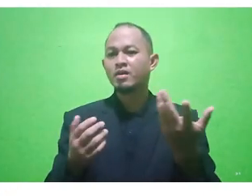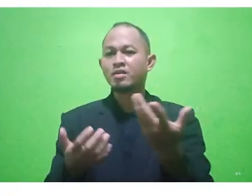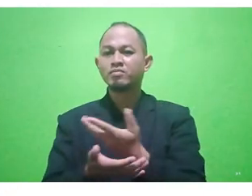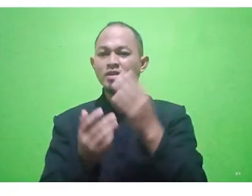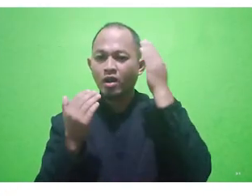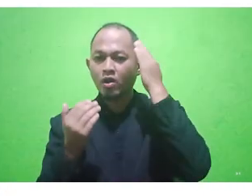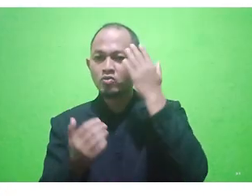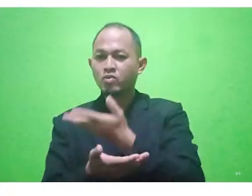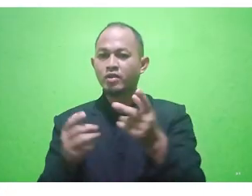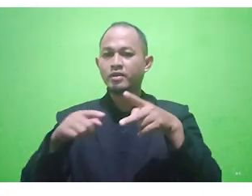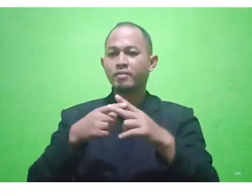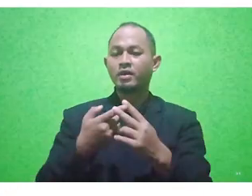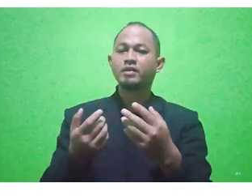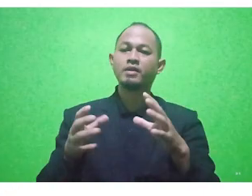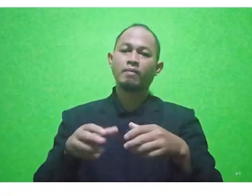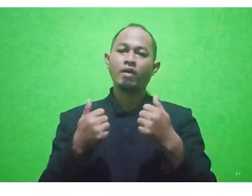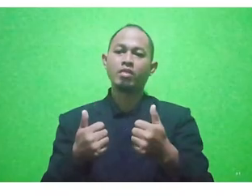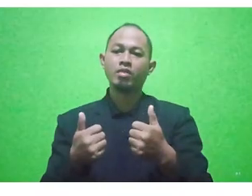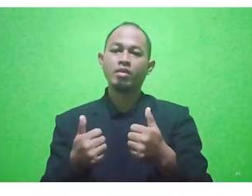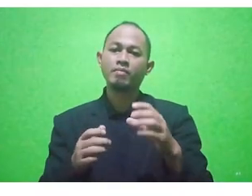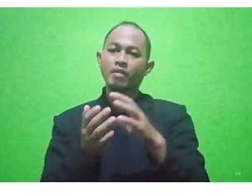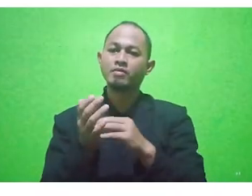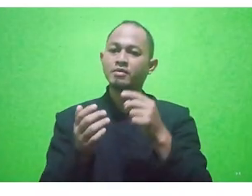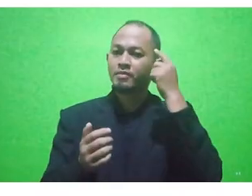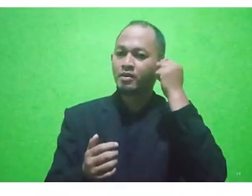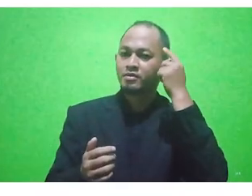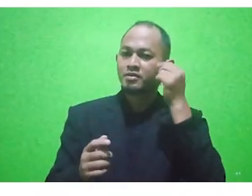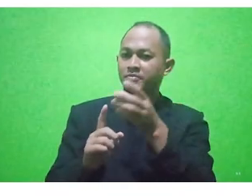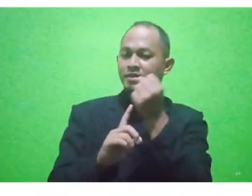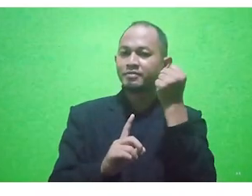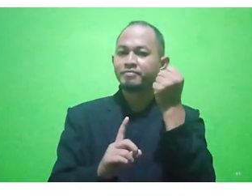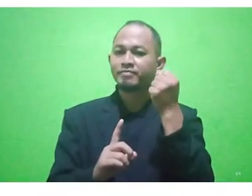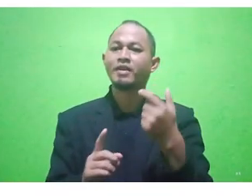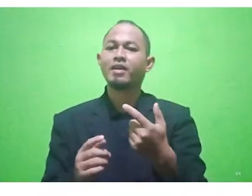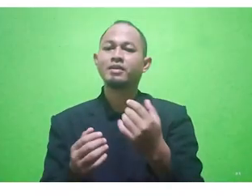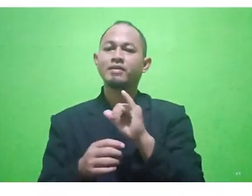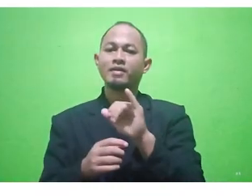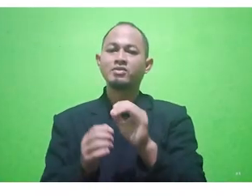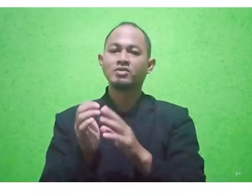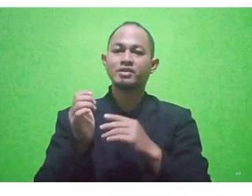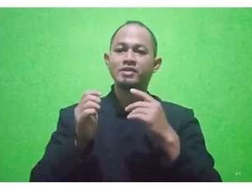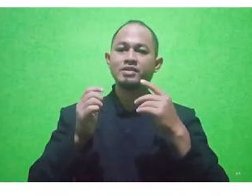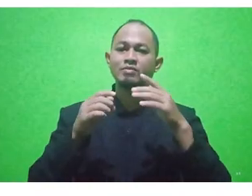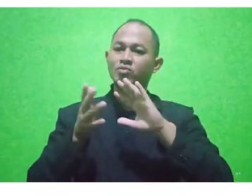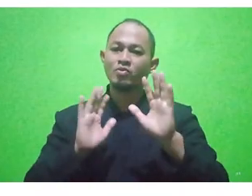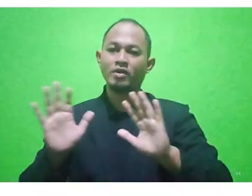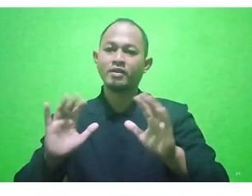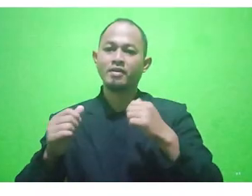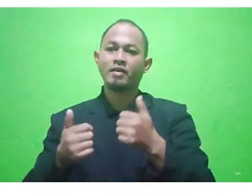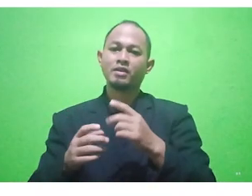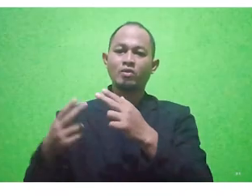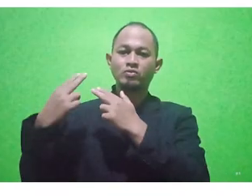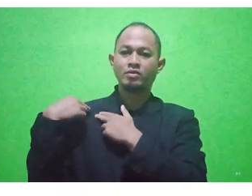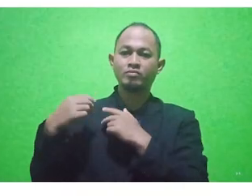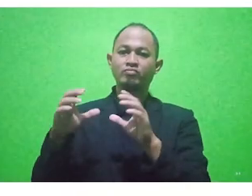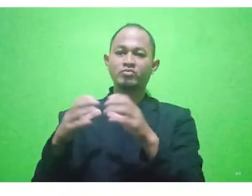pengetahuan dan keterampilan baru yang didapat, serta pelajaran yang dipetik. Integrasi perubahan iklim bukan hanya tanggung jawab individu atau